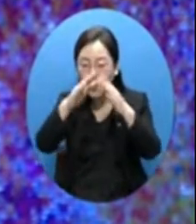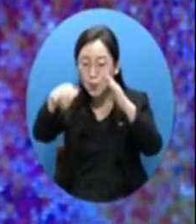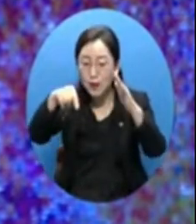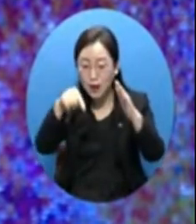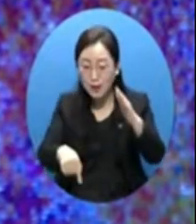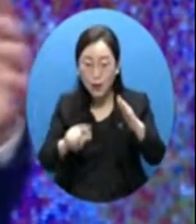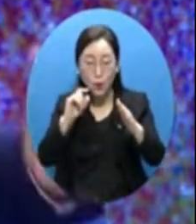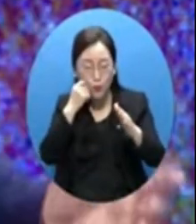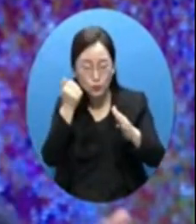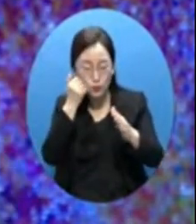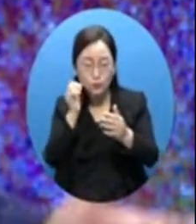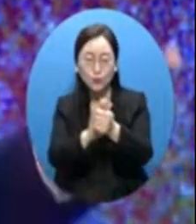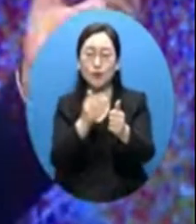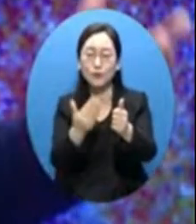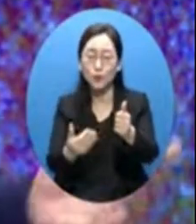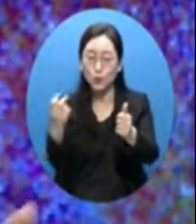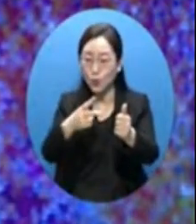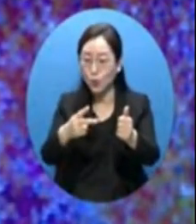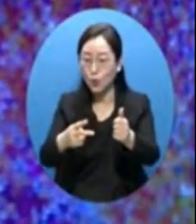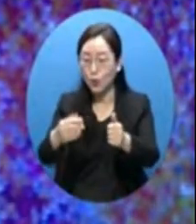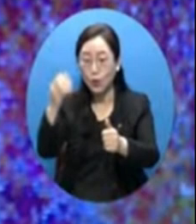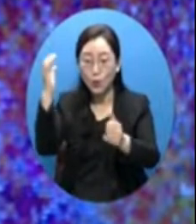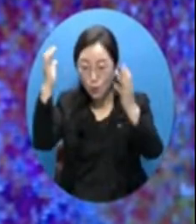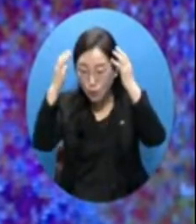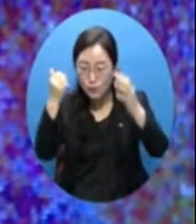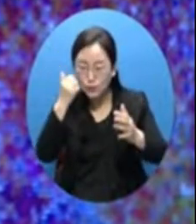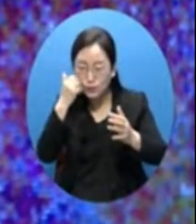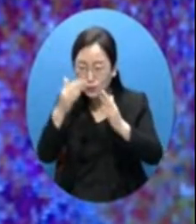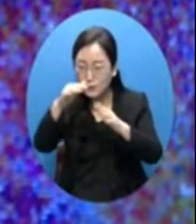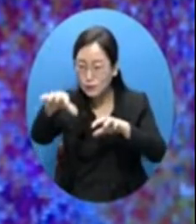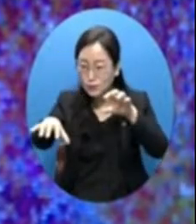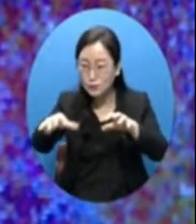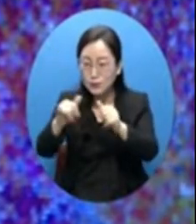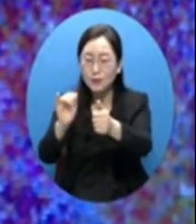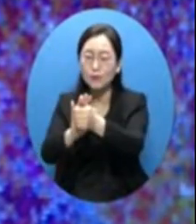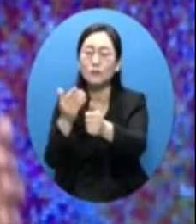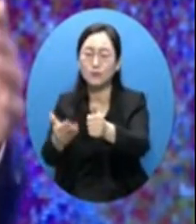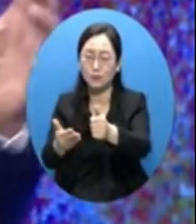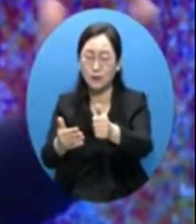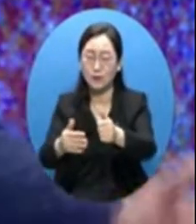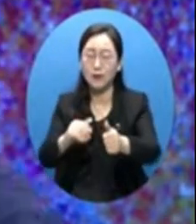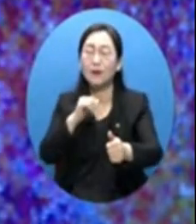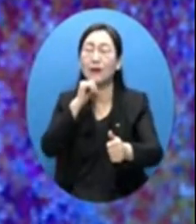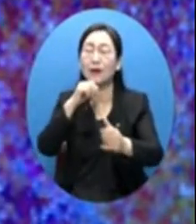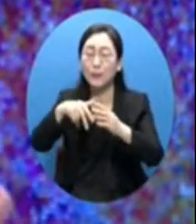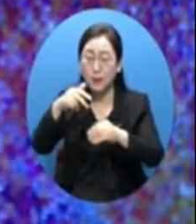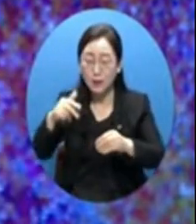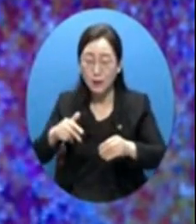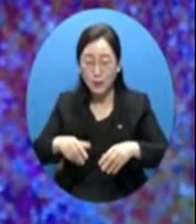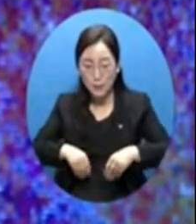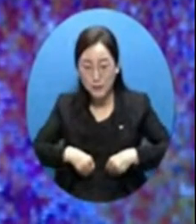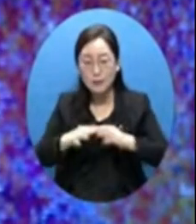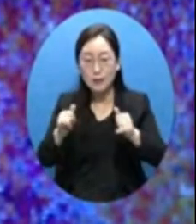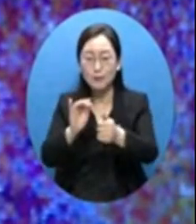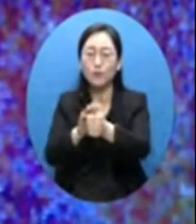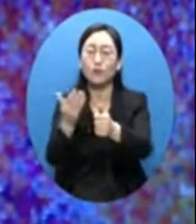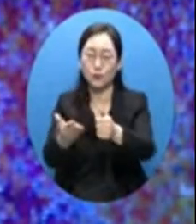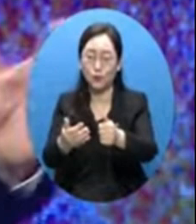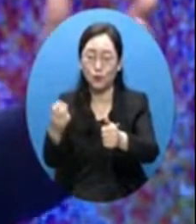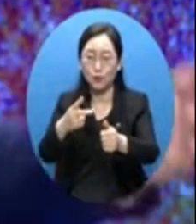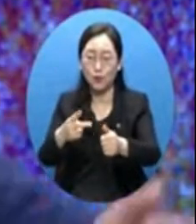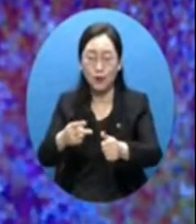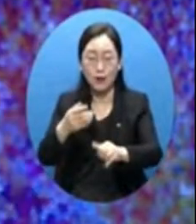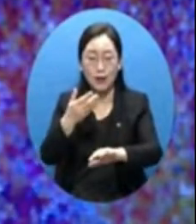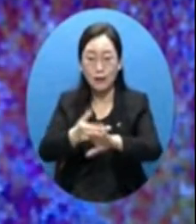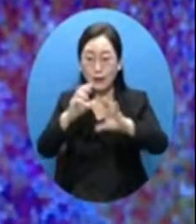뿐 아니라 우리 주위에 고난당한 이웃을 섬겨야 되는 것입니다. 가난하고 헐벗고 굶주려자를 섬겨야 되는 것입니다. 이 땅에 와 있는 200만 다문화